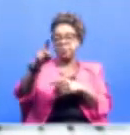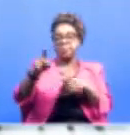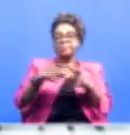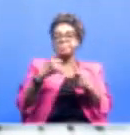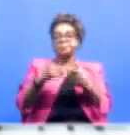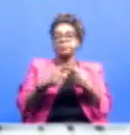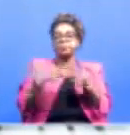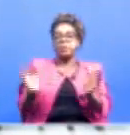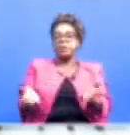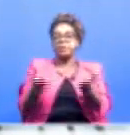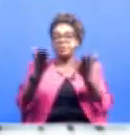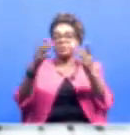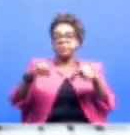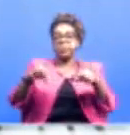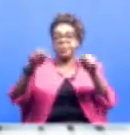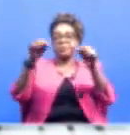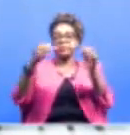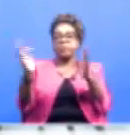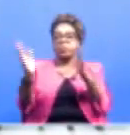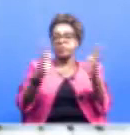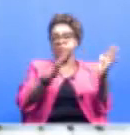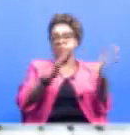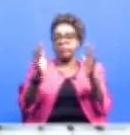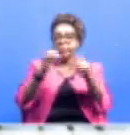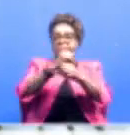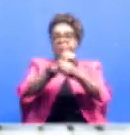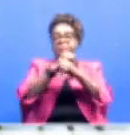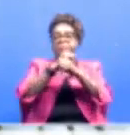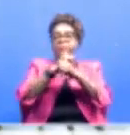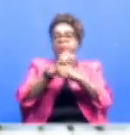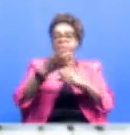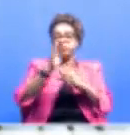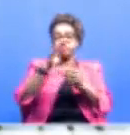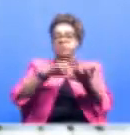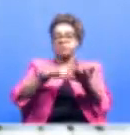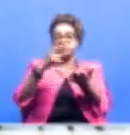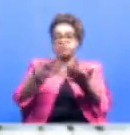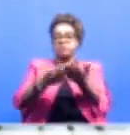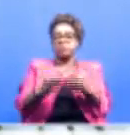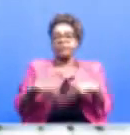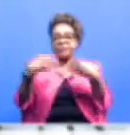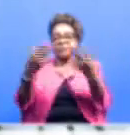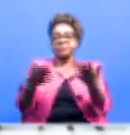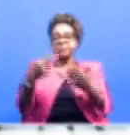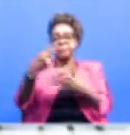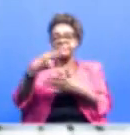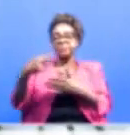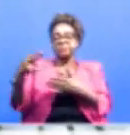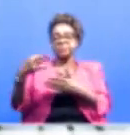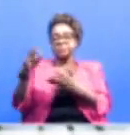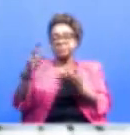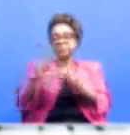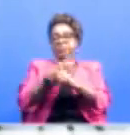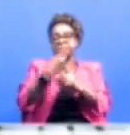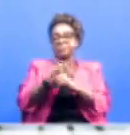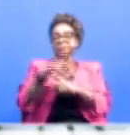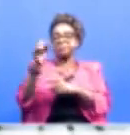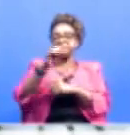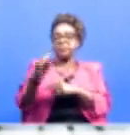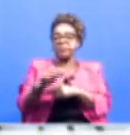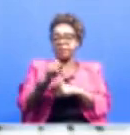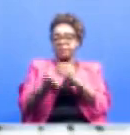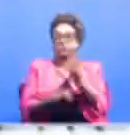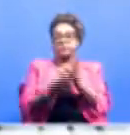the quality of our air, protect our water resources, provide the habitat of diverse species and create